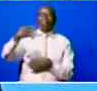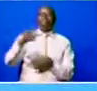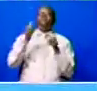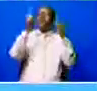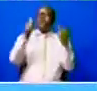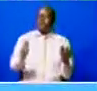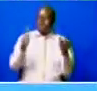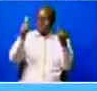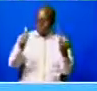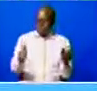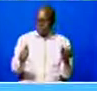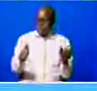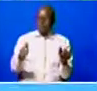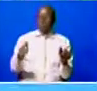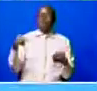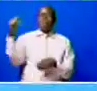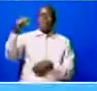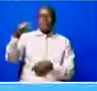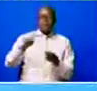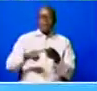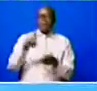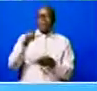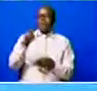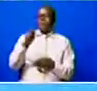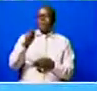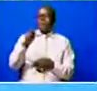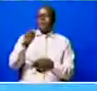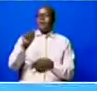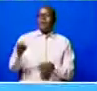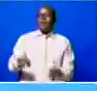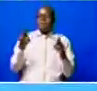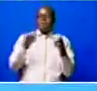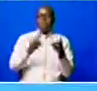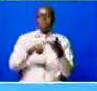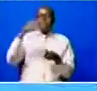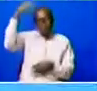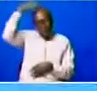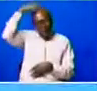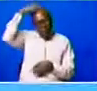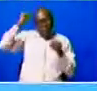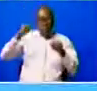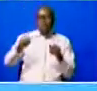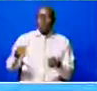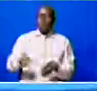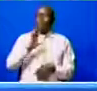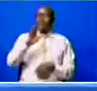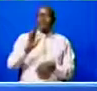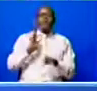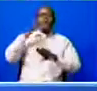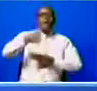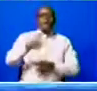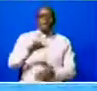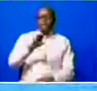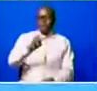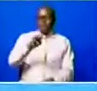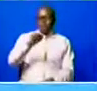notisi kwa kaunti ya Garissa, Tana River na Lamu kuwa uwezekano wa mafuriko baada ya bwawa la